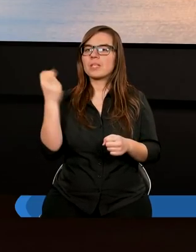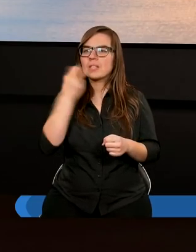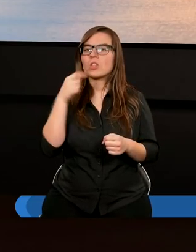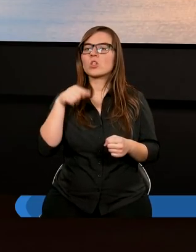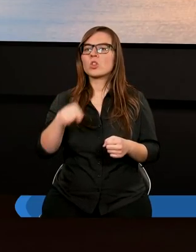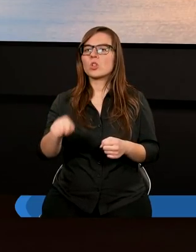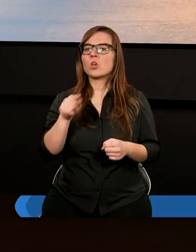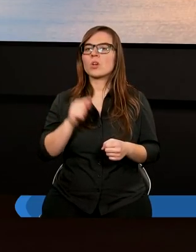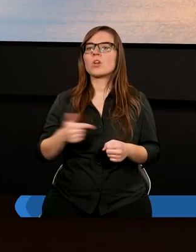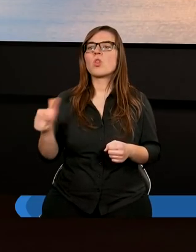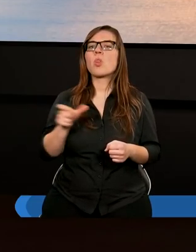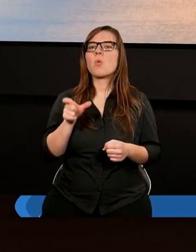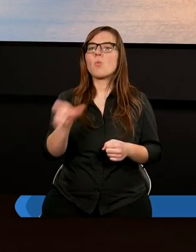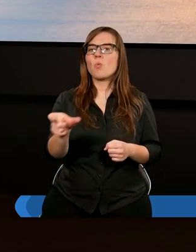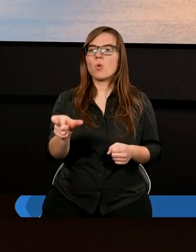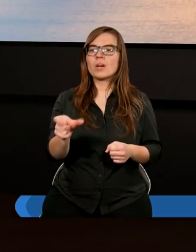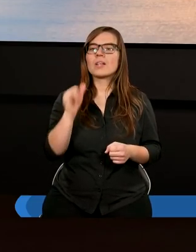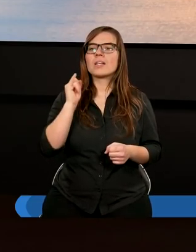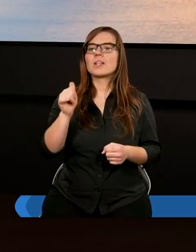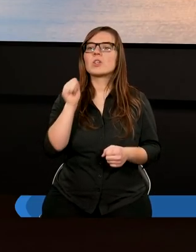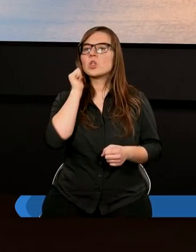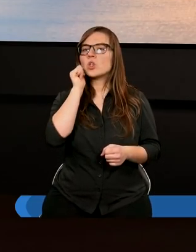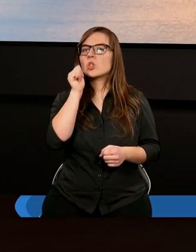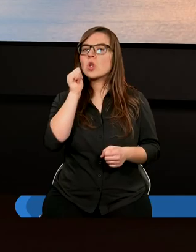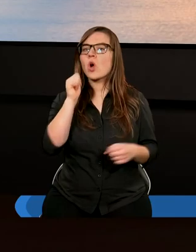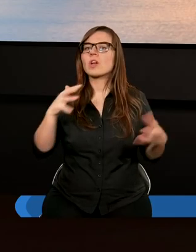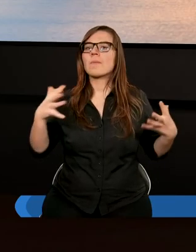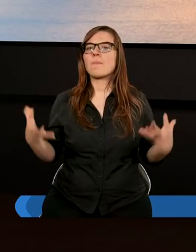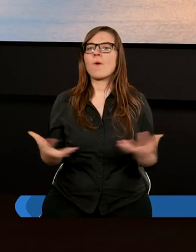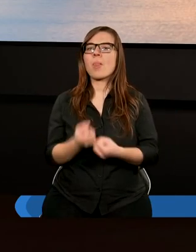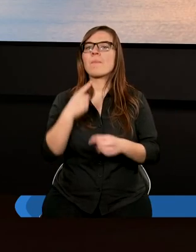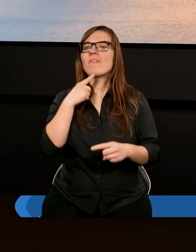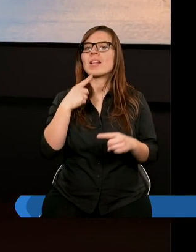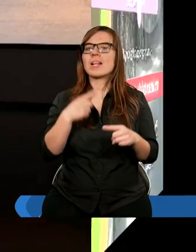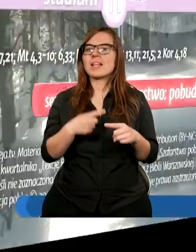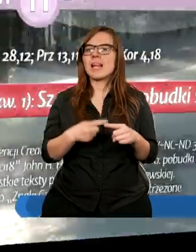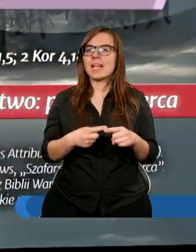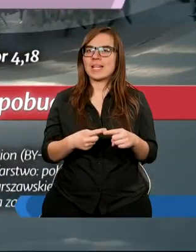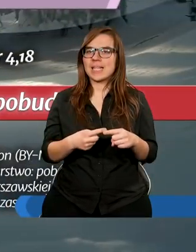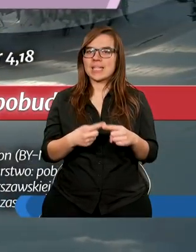interesował, to długi i codzienne podejmowanie decyzji.